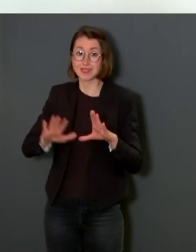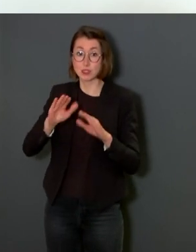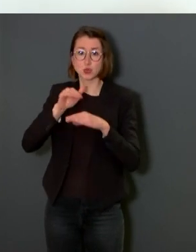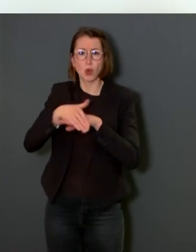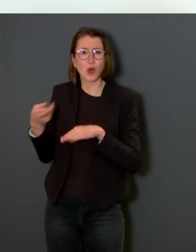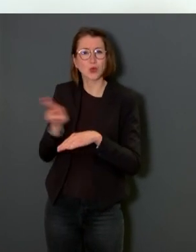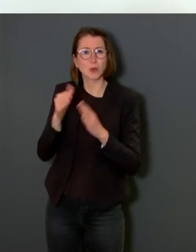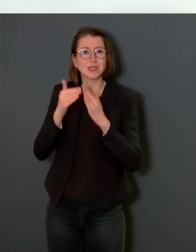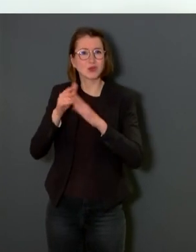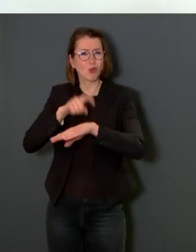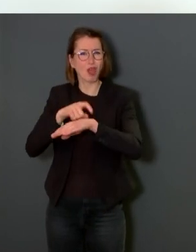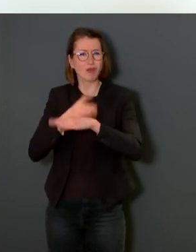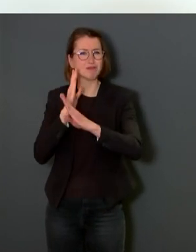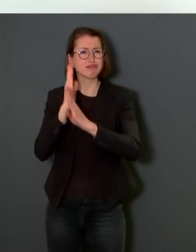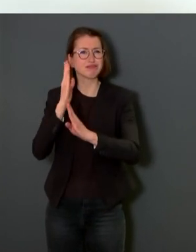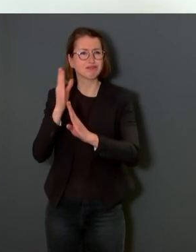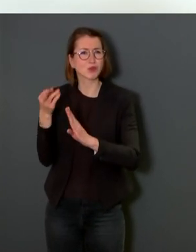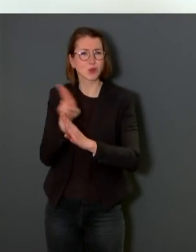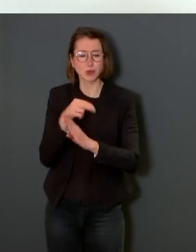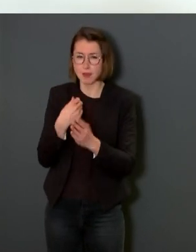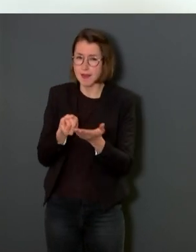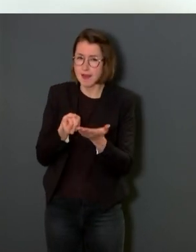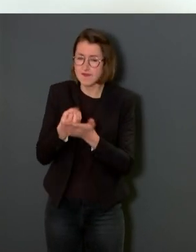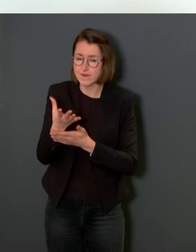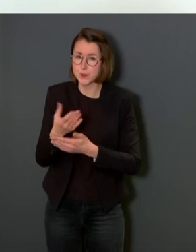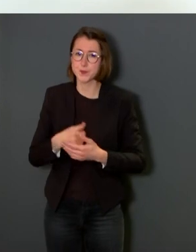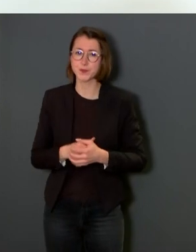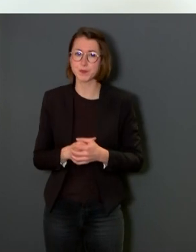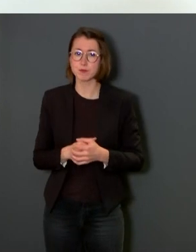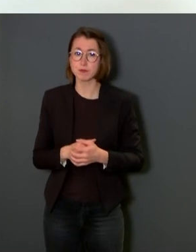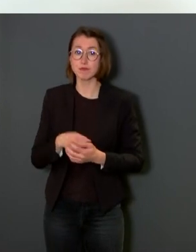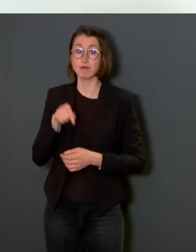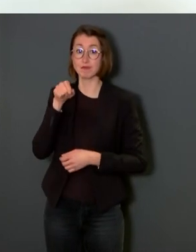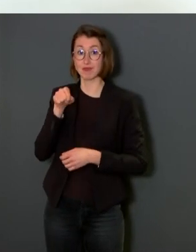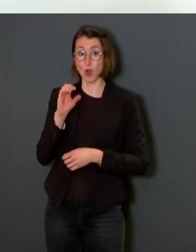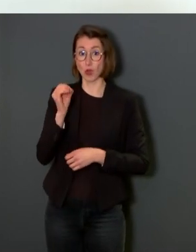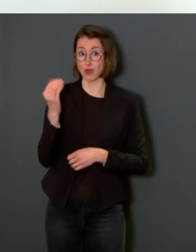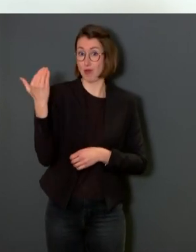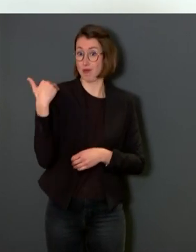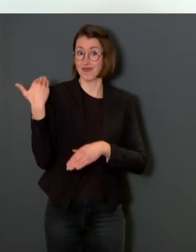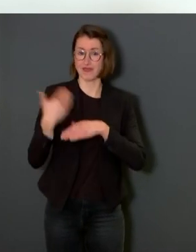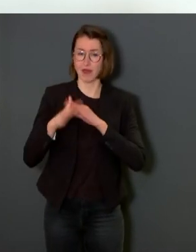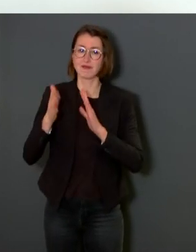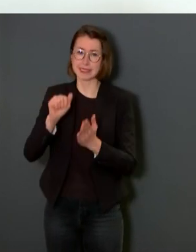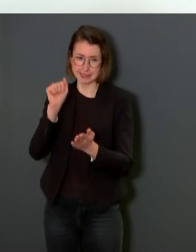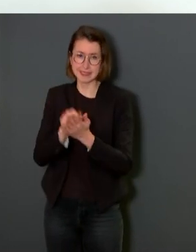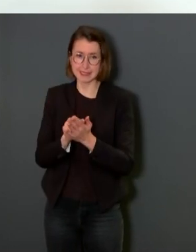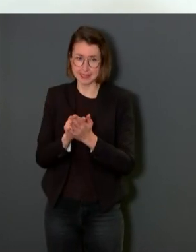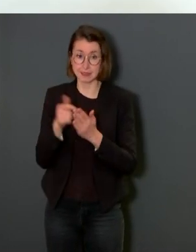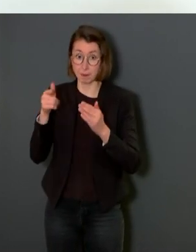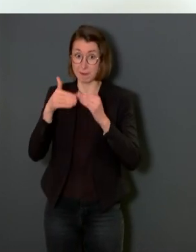a pris le couvre-feu en octobre, fin octobre, nous avions en Wallonie une situation nettement plus